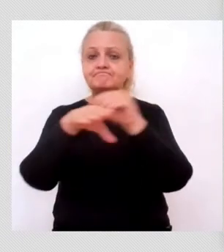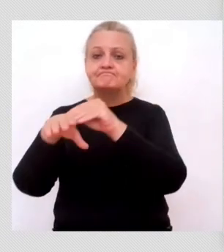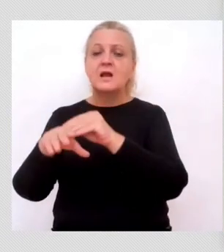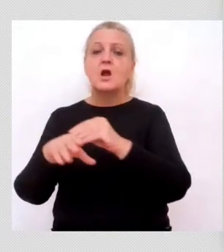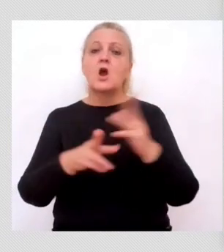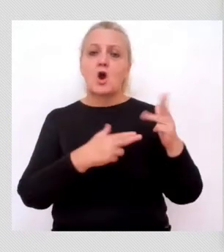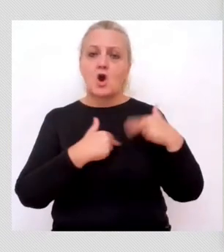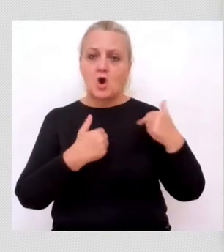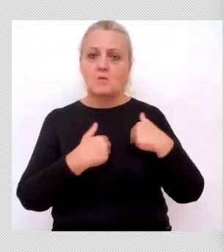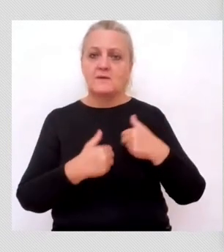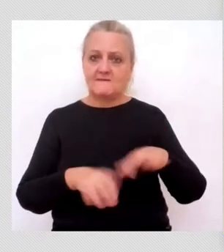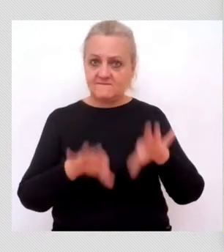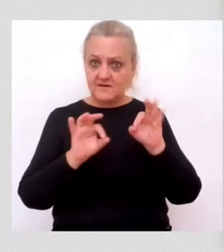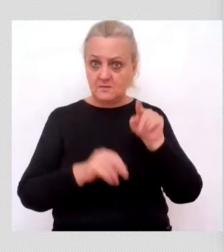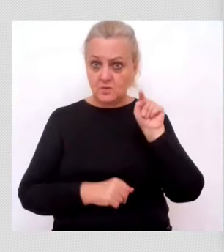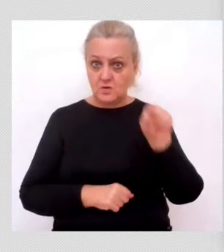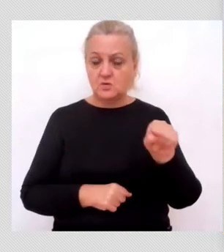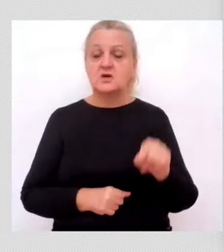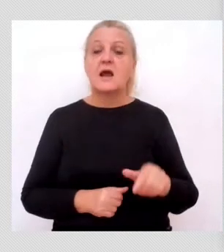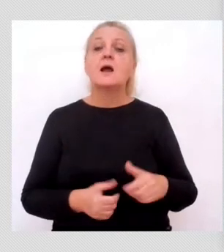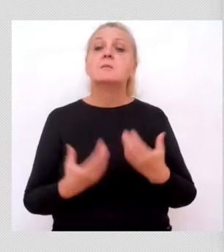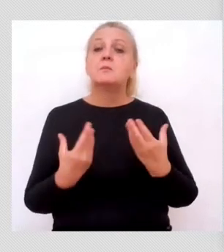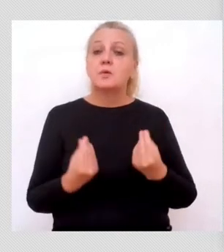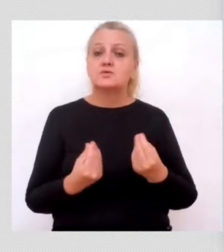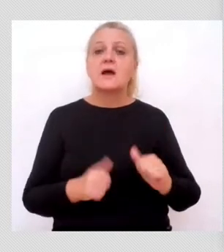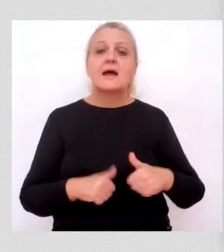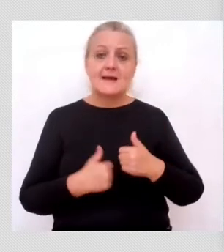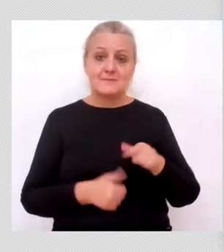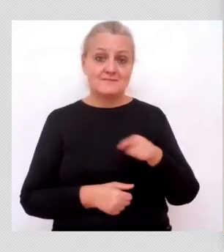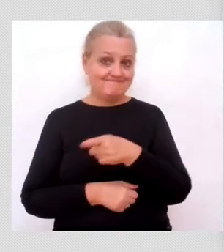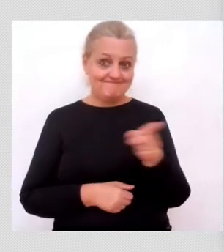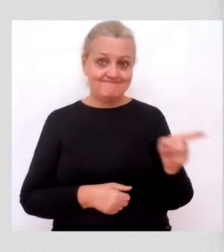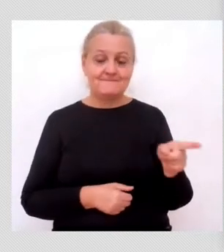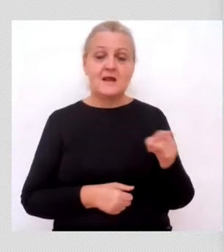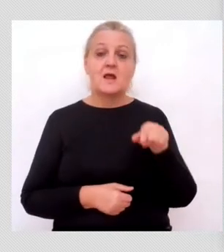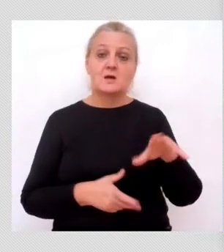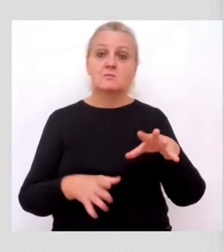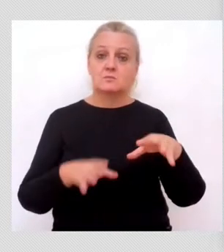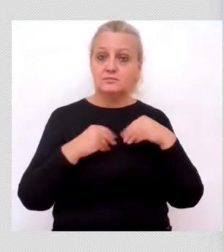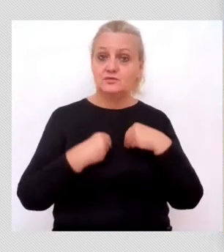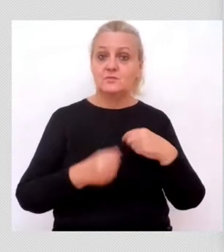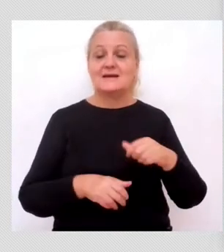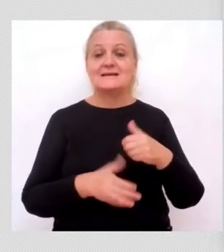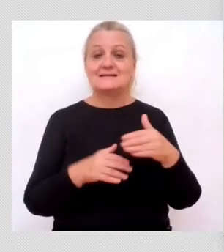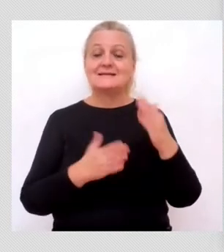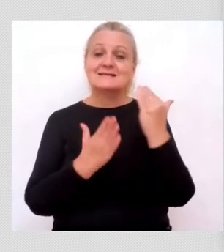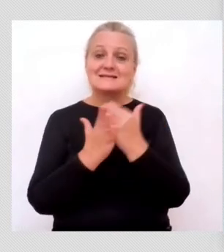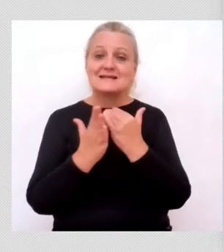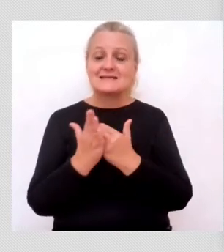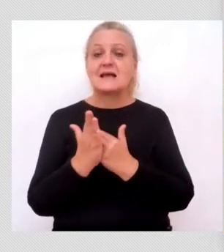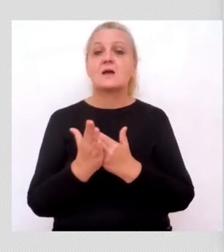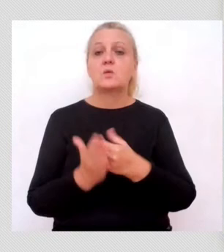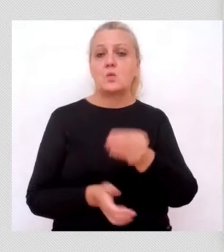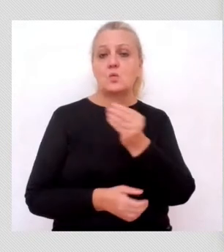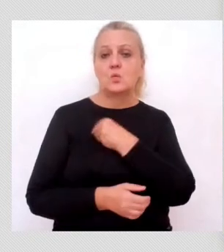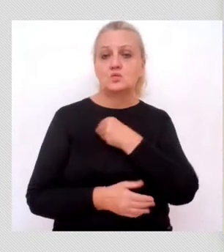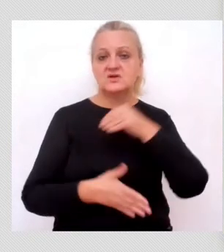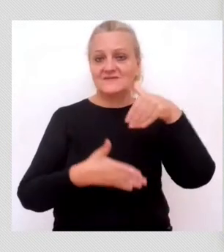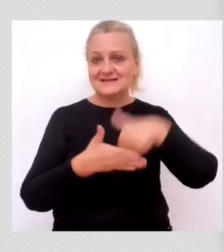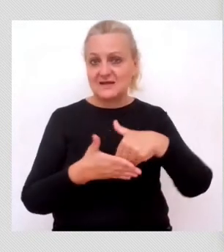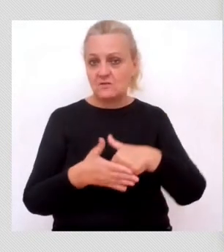komitetów wyborczych po to, aby oni przyjęli zasady uczciwego